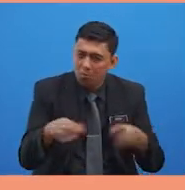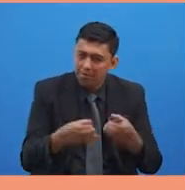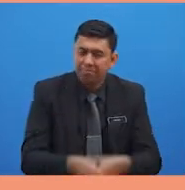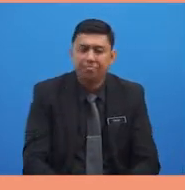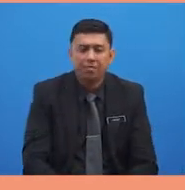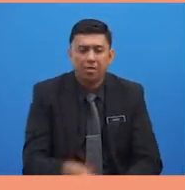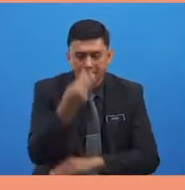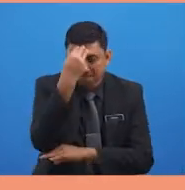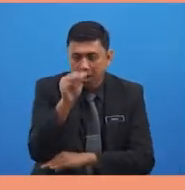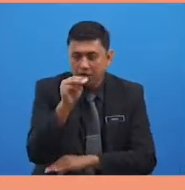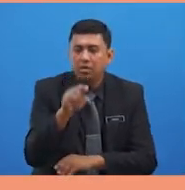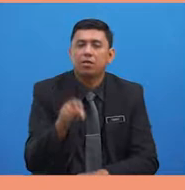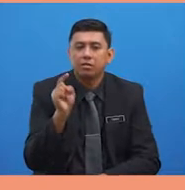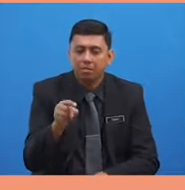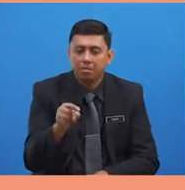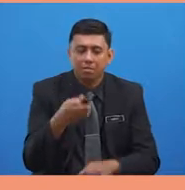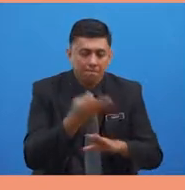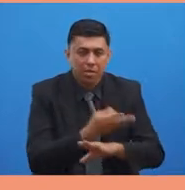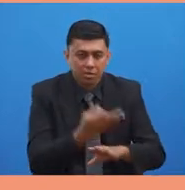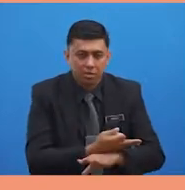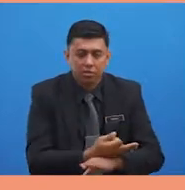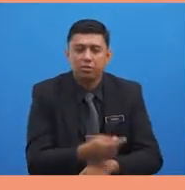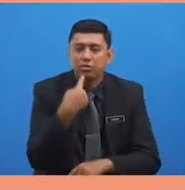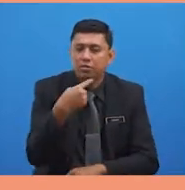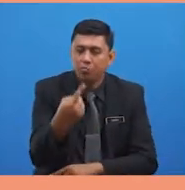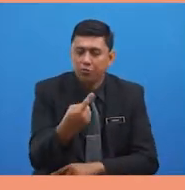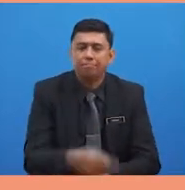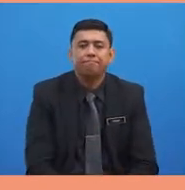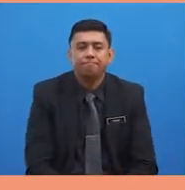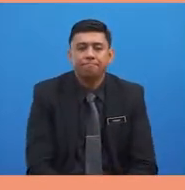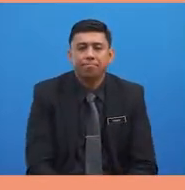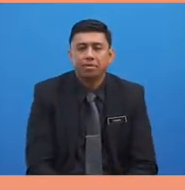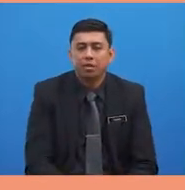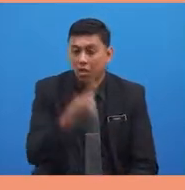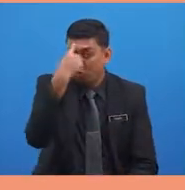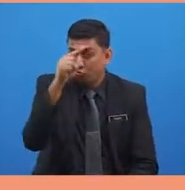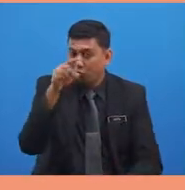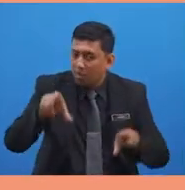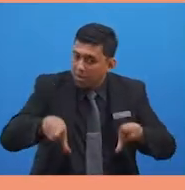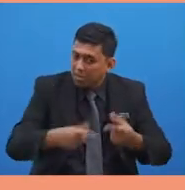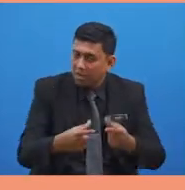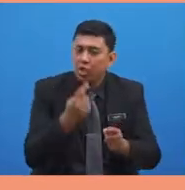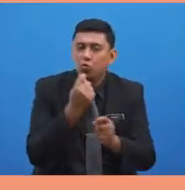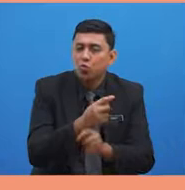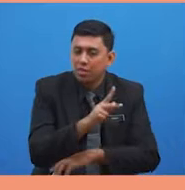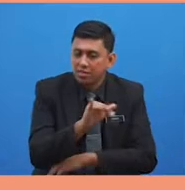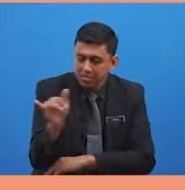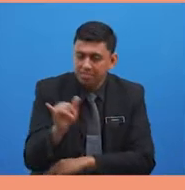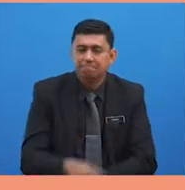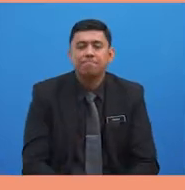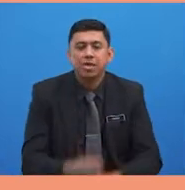maka kita perlu memanggil function tersebut. Untuk melaksanakan tugasnya,